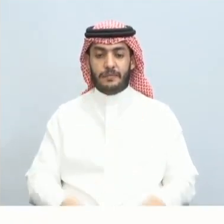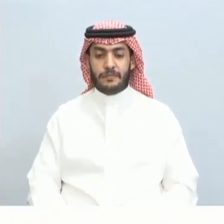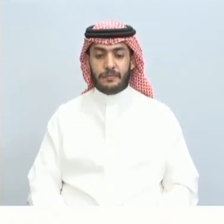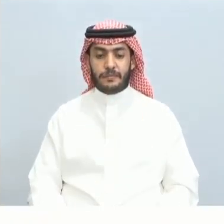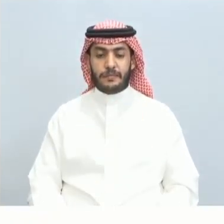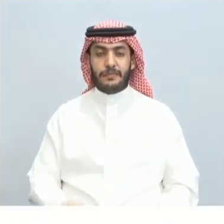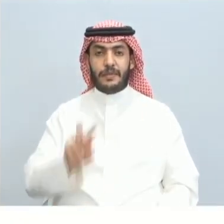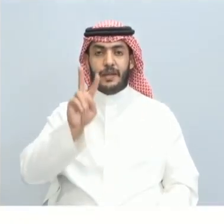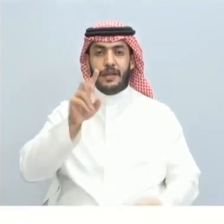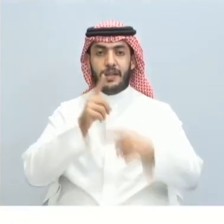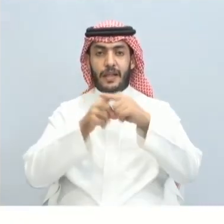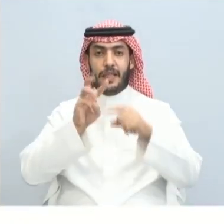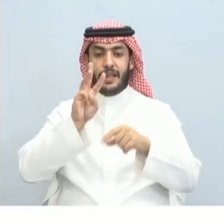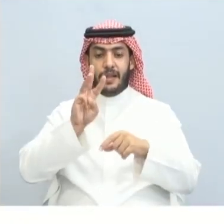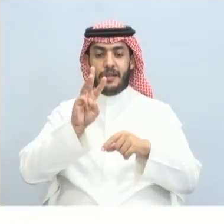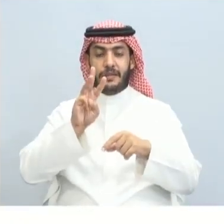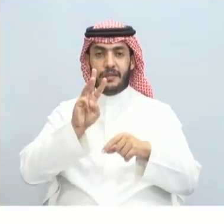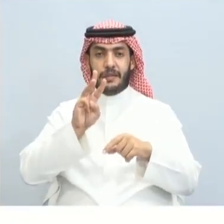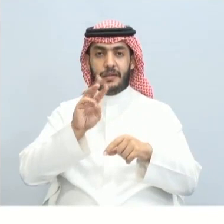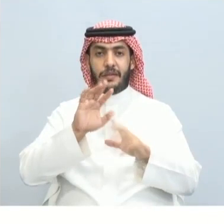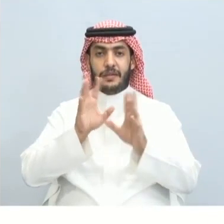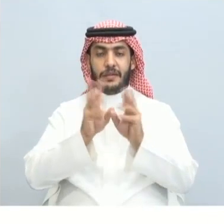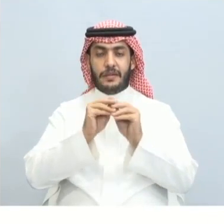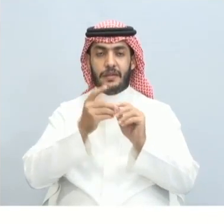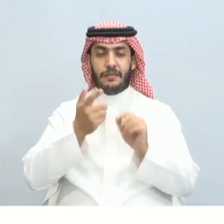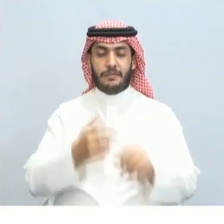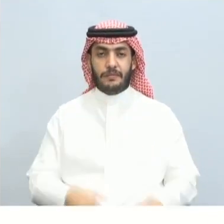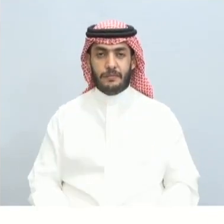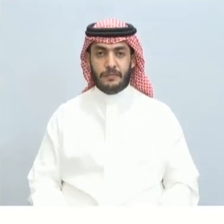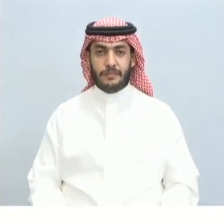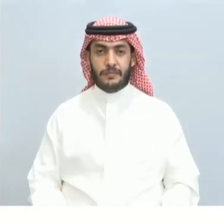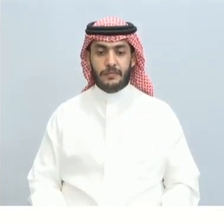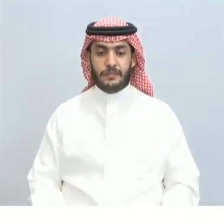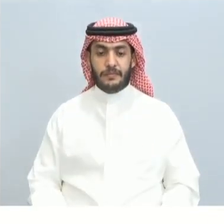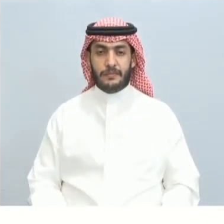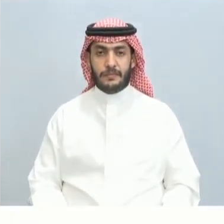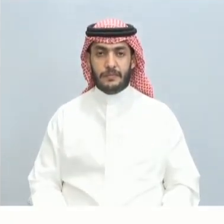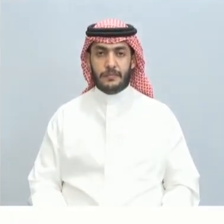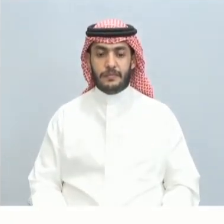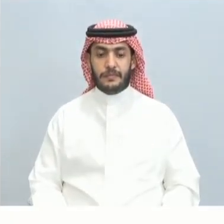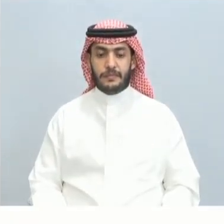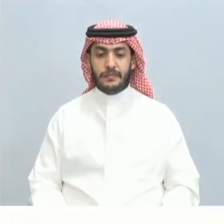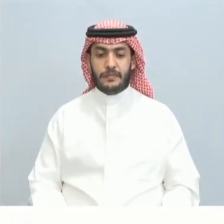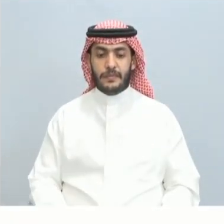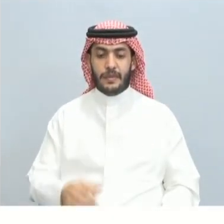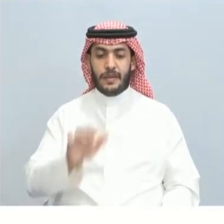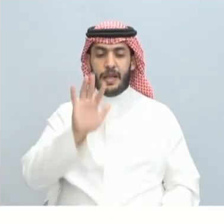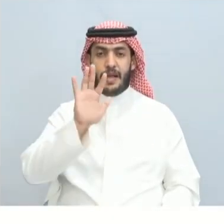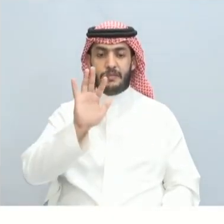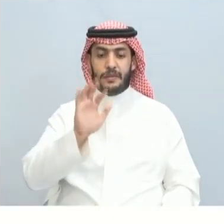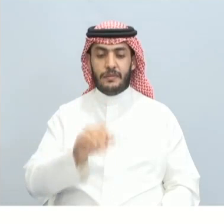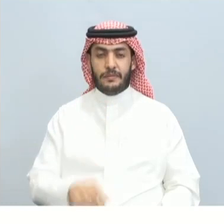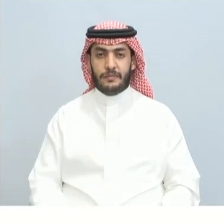اثنان زائد ثلاثه اثنان زائد ثلاثه ما هو ناتجها حاصل الجمع نعم حاصل جمع هو